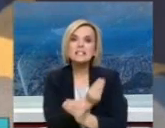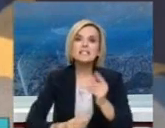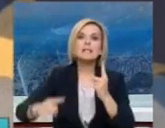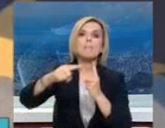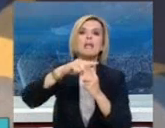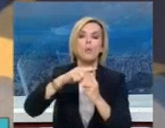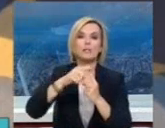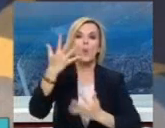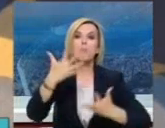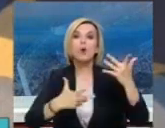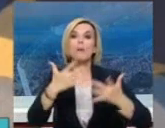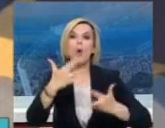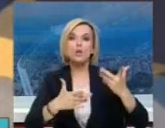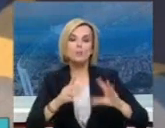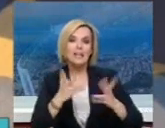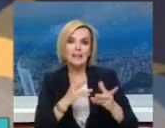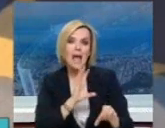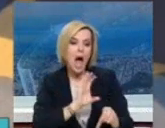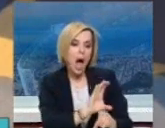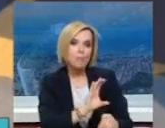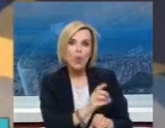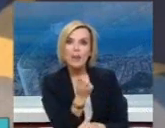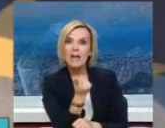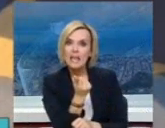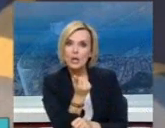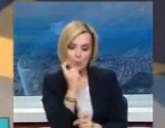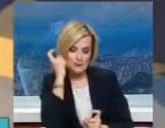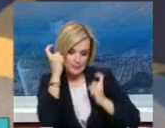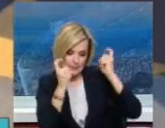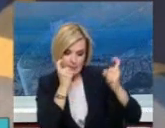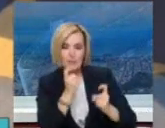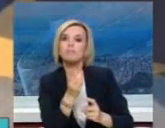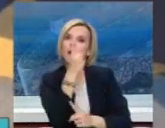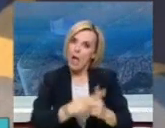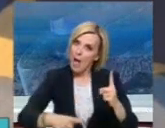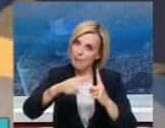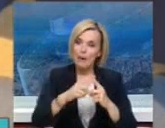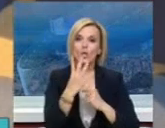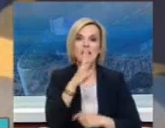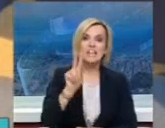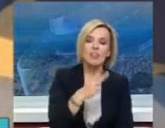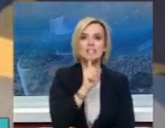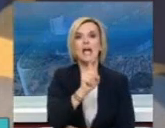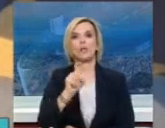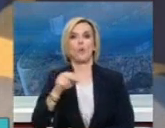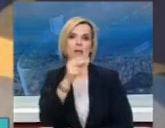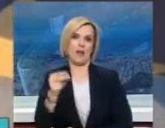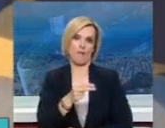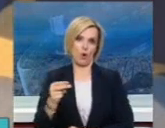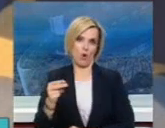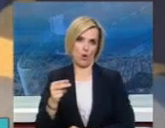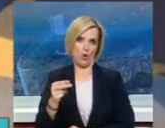τακτικού αποθεματικού του Υπουργείου Οικονομικών κατά 4 δισεκατομμύρια ευρώ, χωρίς να χρειαστεί